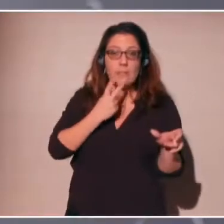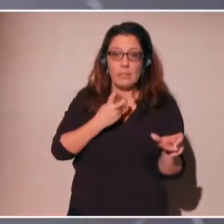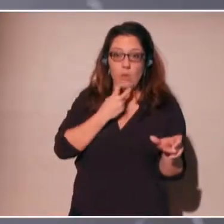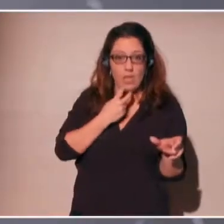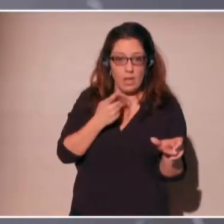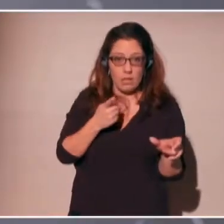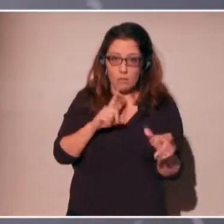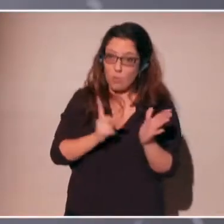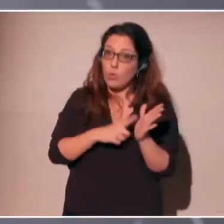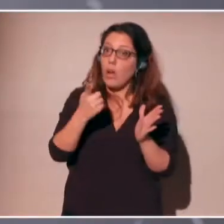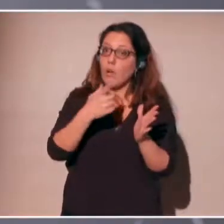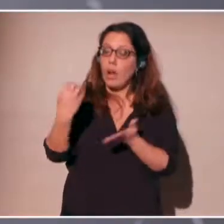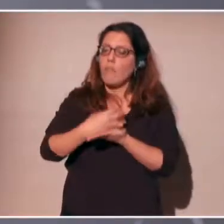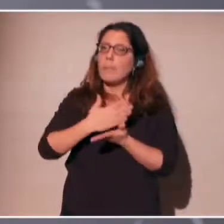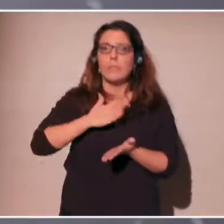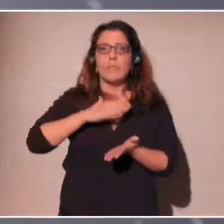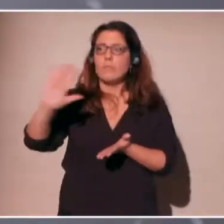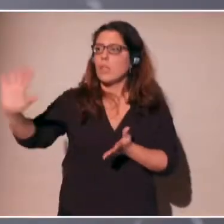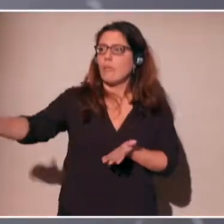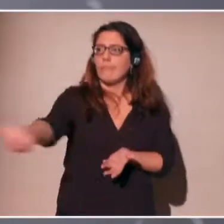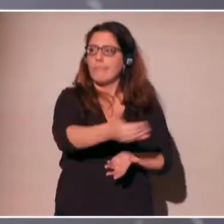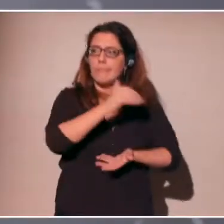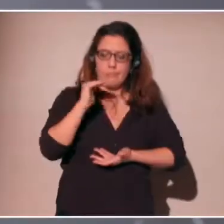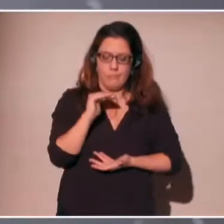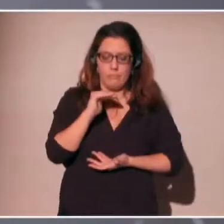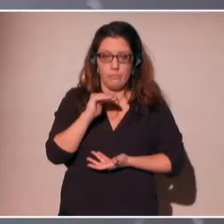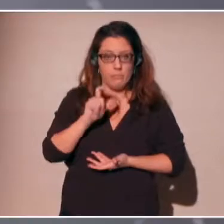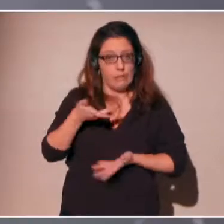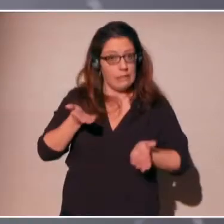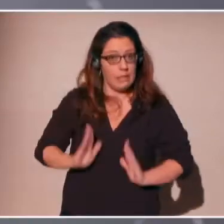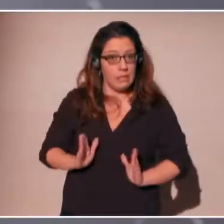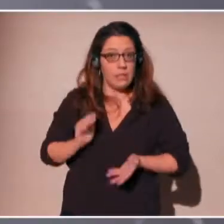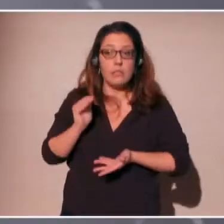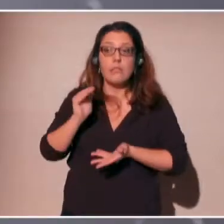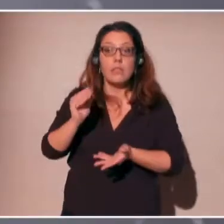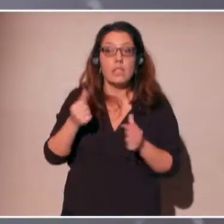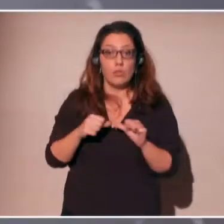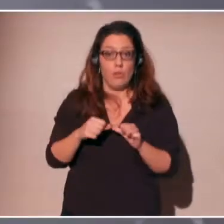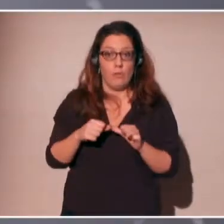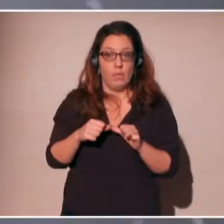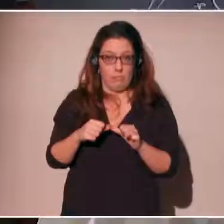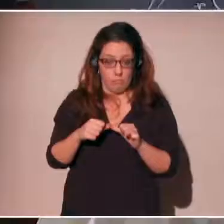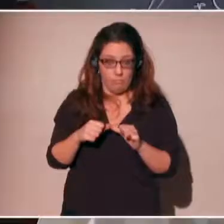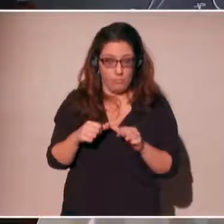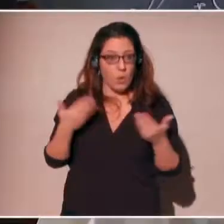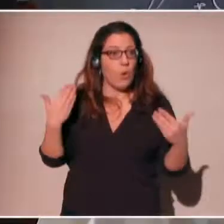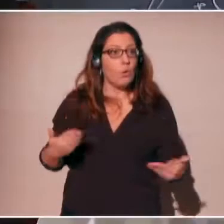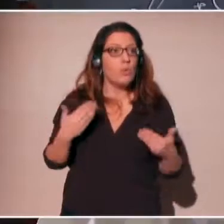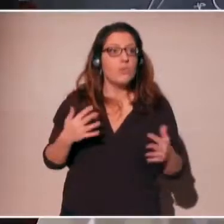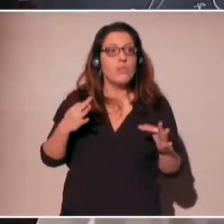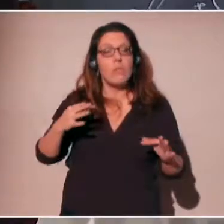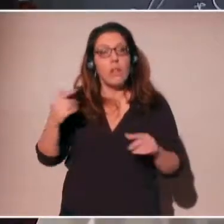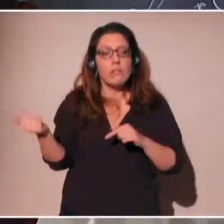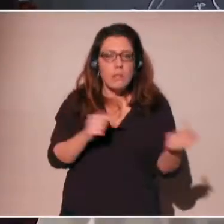rapatrier leurs données et ensuite de décider ce qu'ils en font. Aujourd'hui, si on regarde tous les sujets, tous les débats qu'on peut avoir sur les